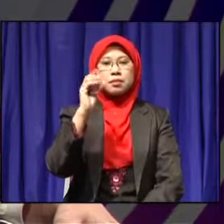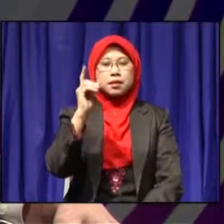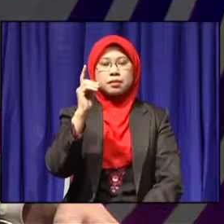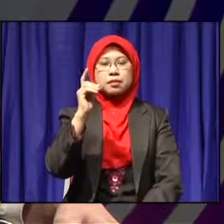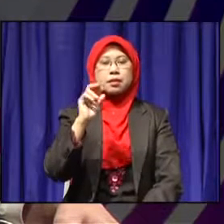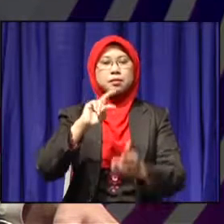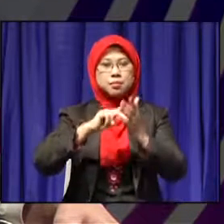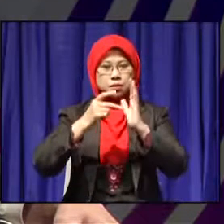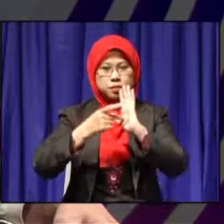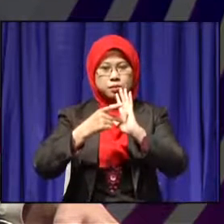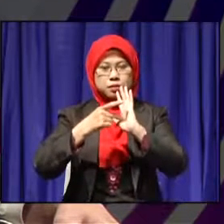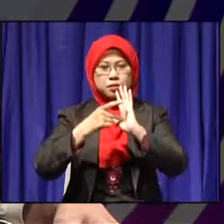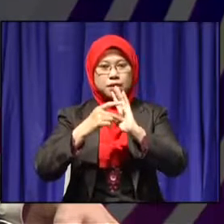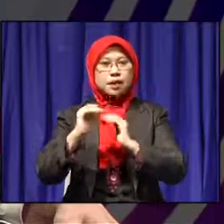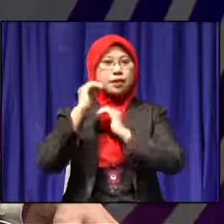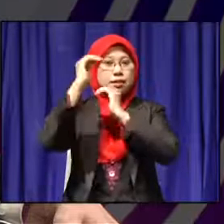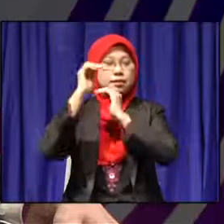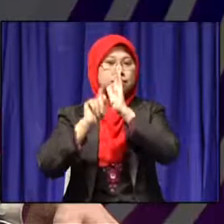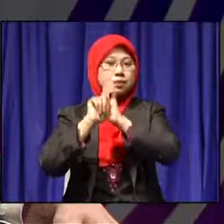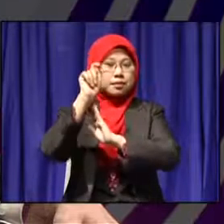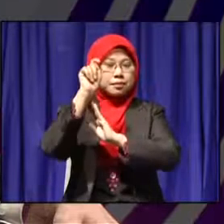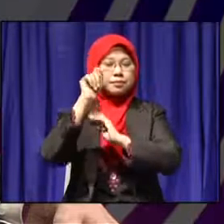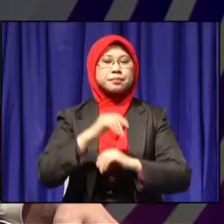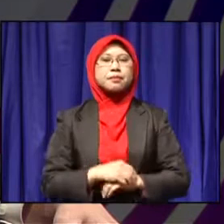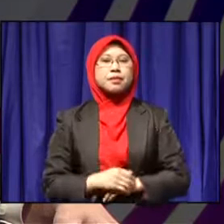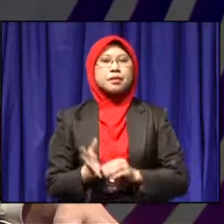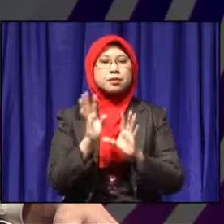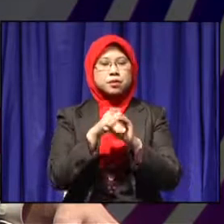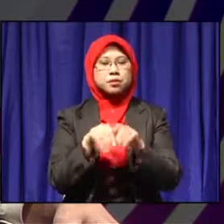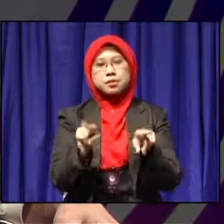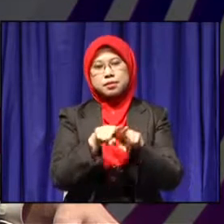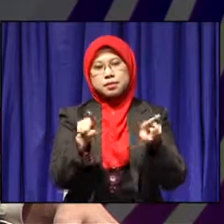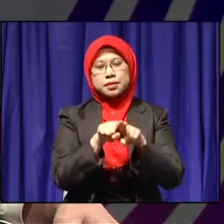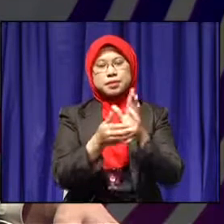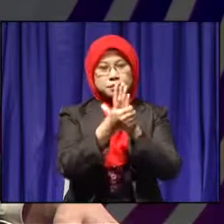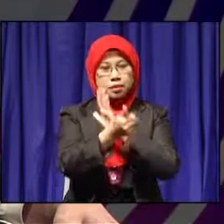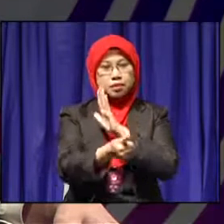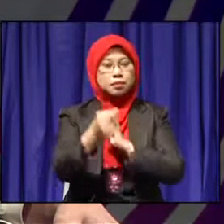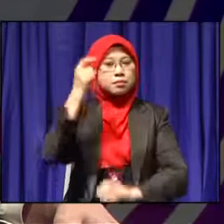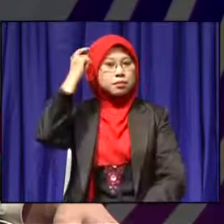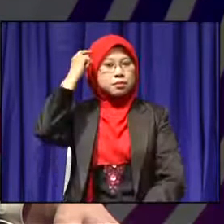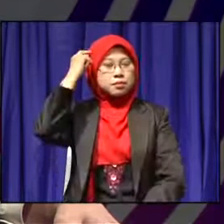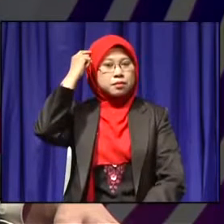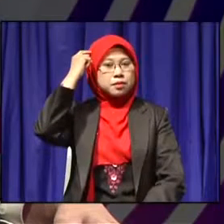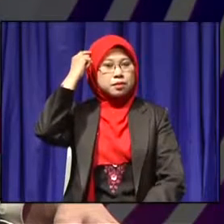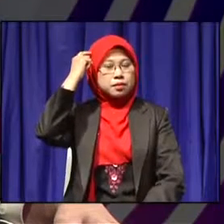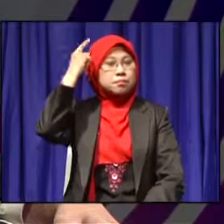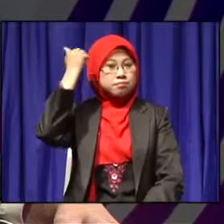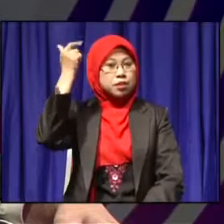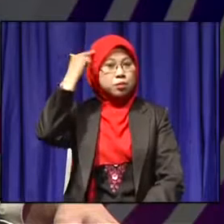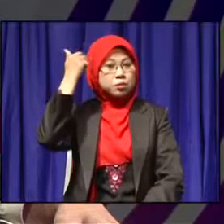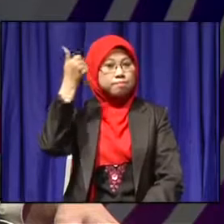tinggi kemudian Hai the Masuklah ke Medan pemikiran kritis kreatif